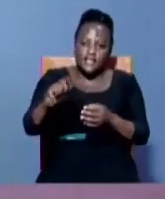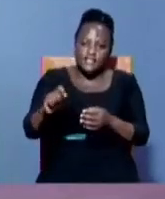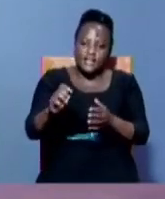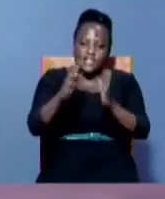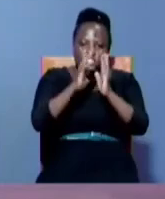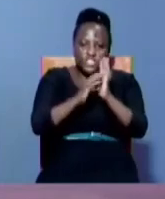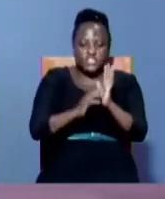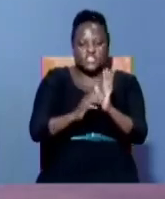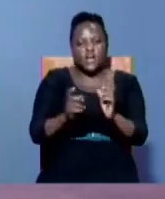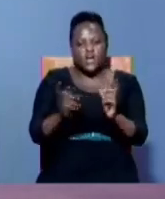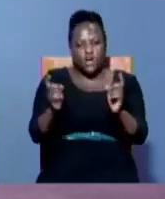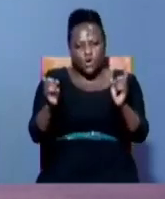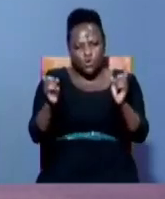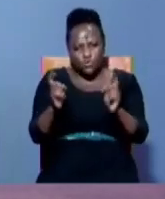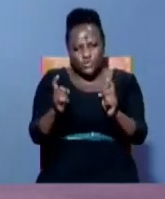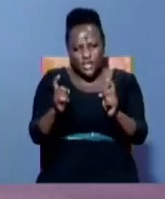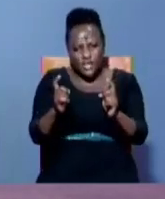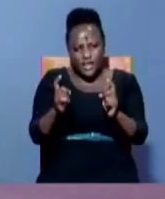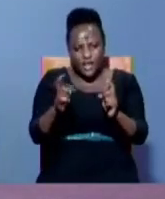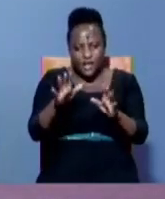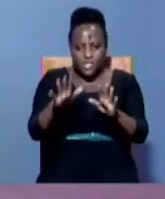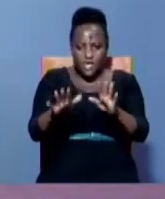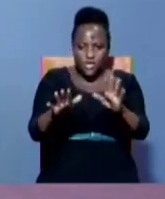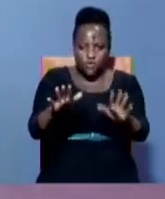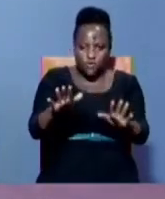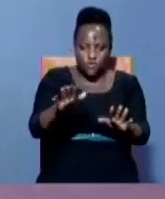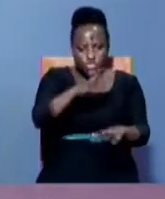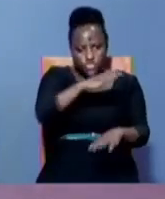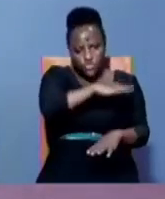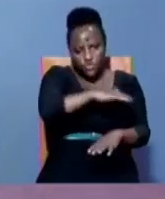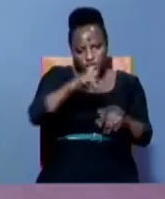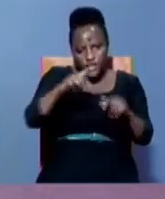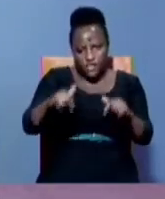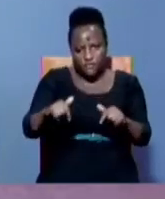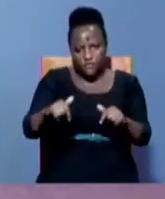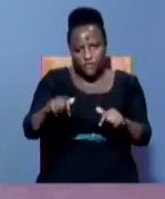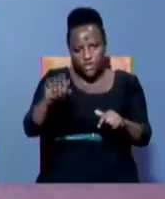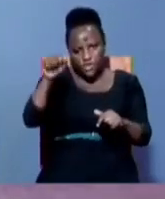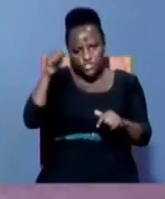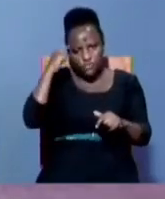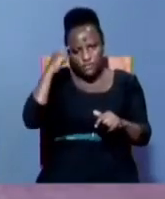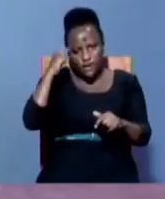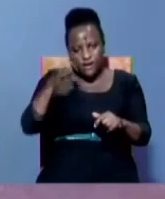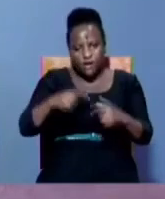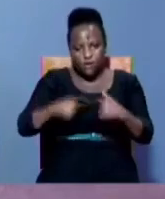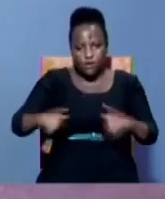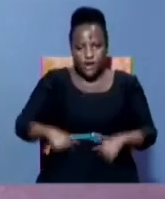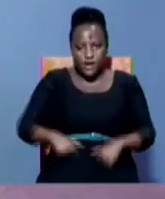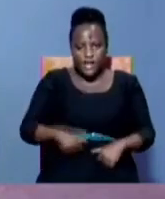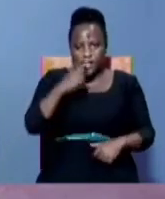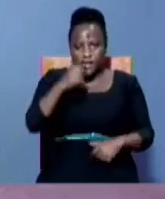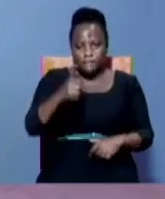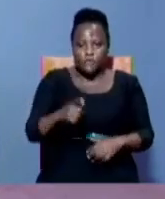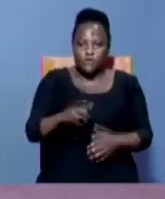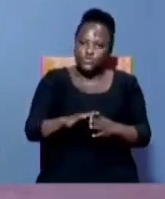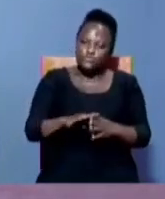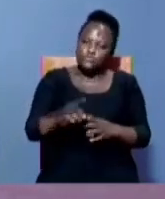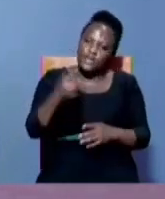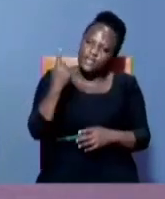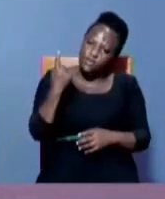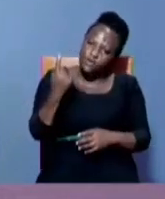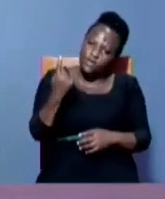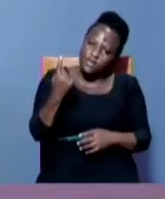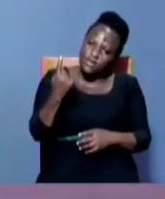Nyayo. Kutana na Nyayo jioni ya leo. Ndio maana kuhani aliambiwa tumia kidole. Kwa hiyo Yesu